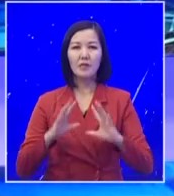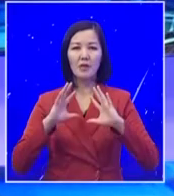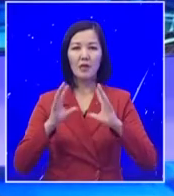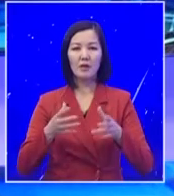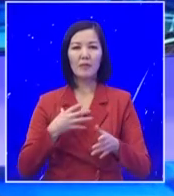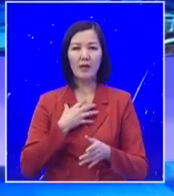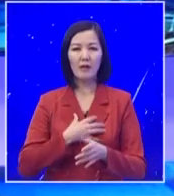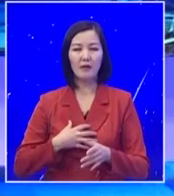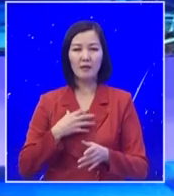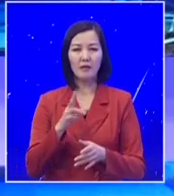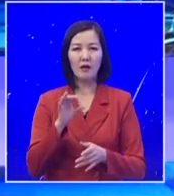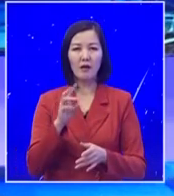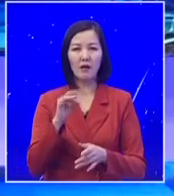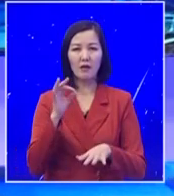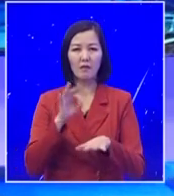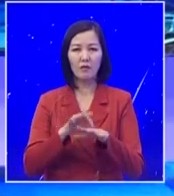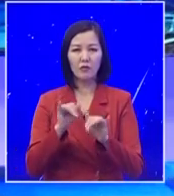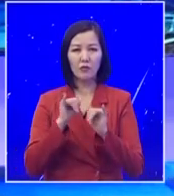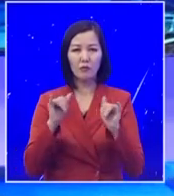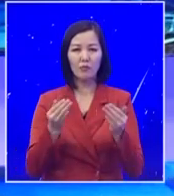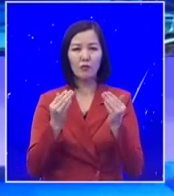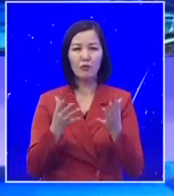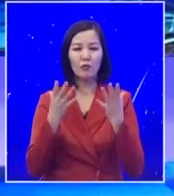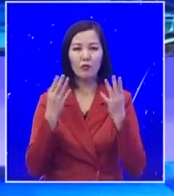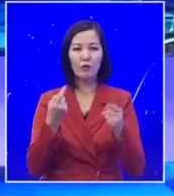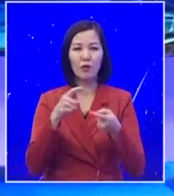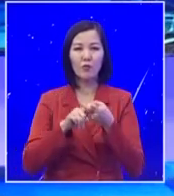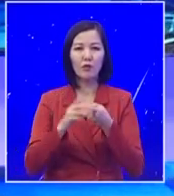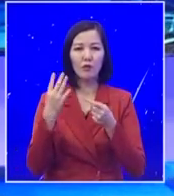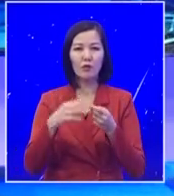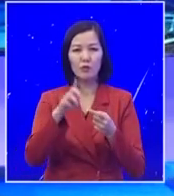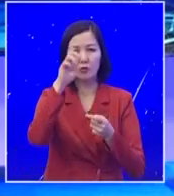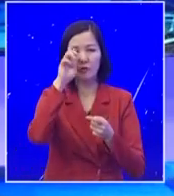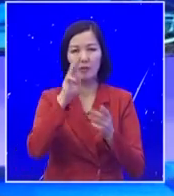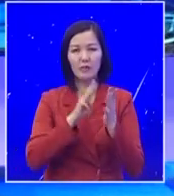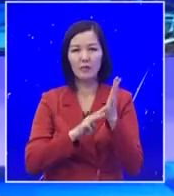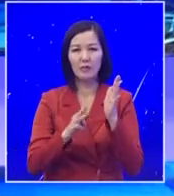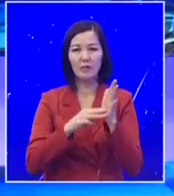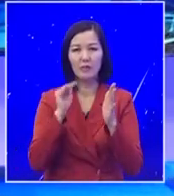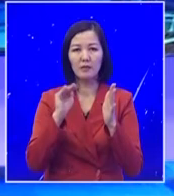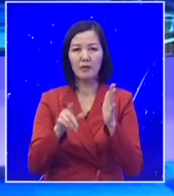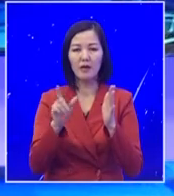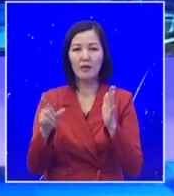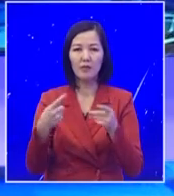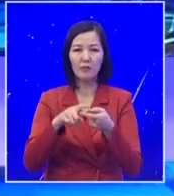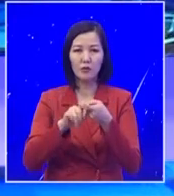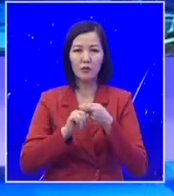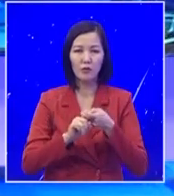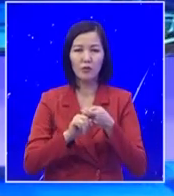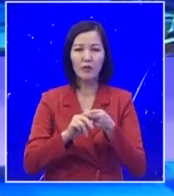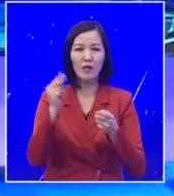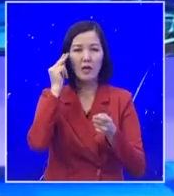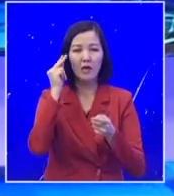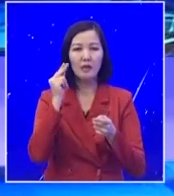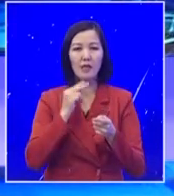Әлемді алаңдатқан коронавирус дерті өршіп тұр. Бүгінгі күні инфекцияны 43 елде 88 мыңнан аса адам жұқтырыпты. Негізгі ошағы Қытай